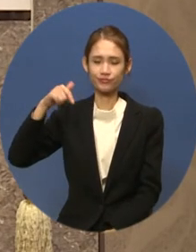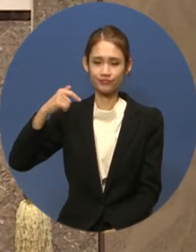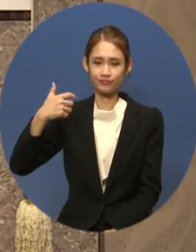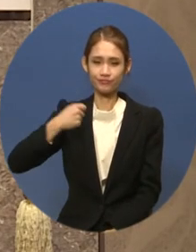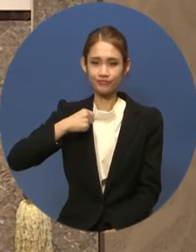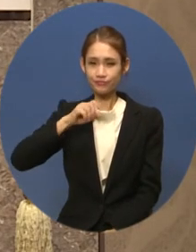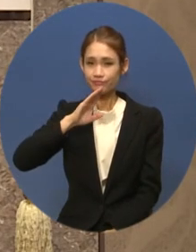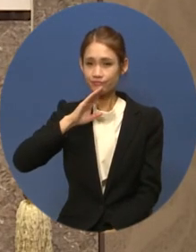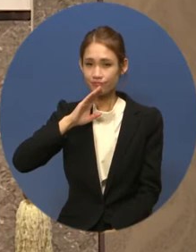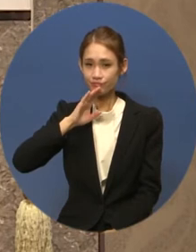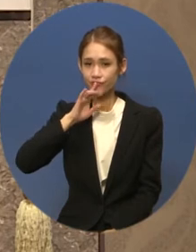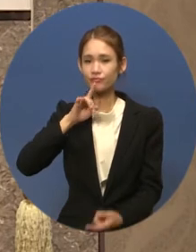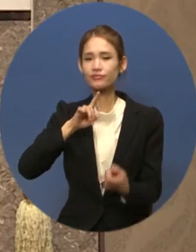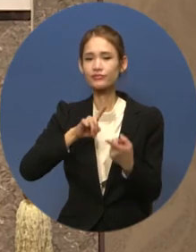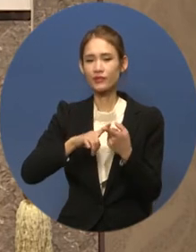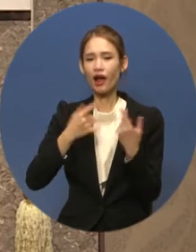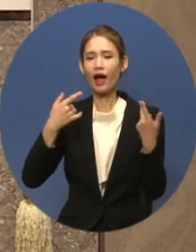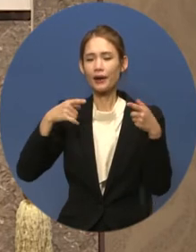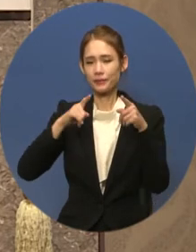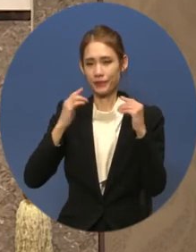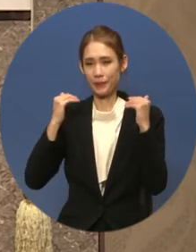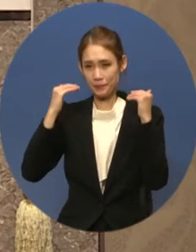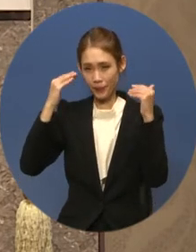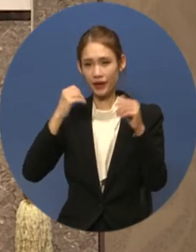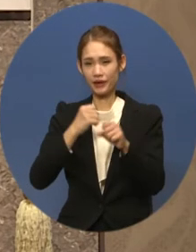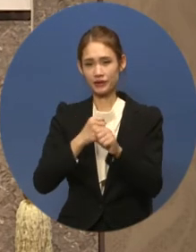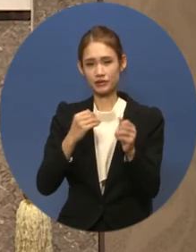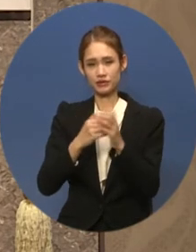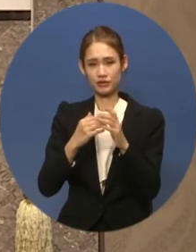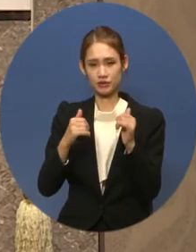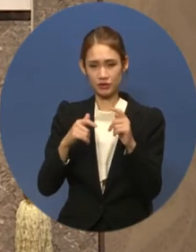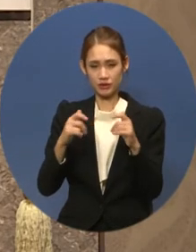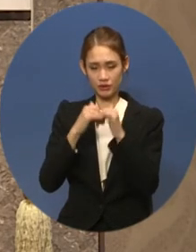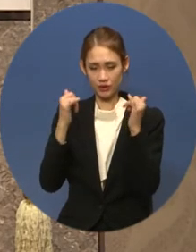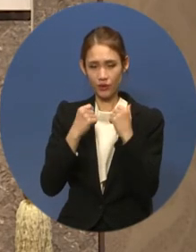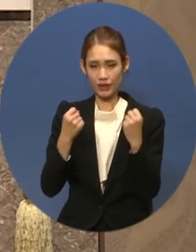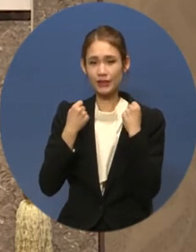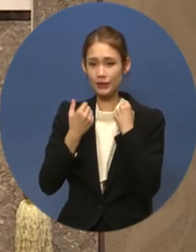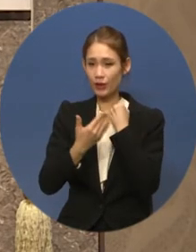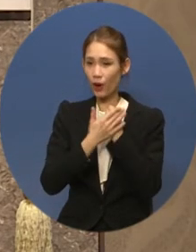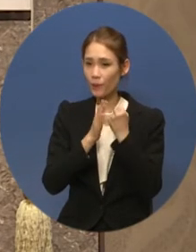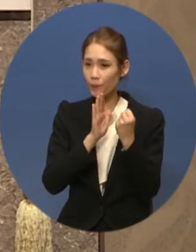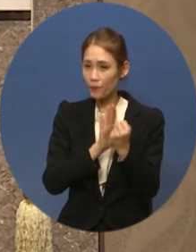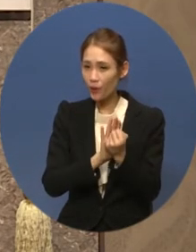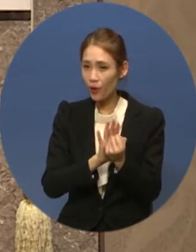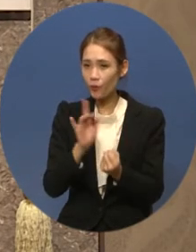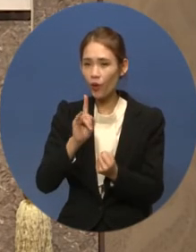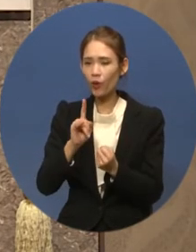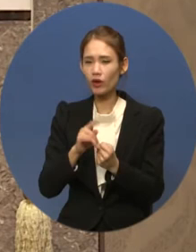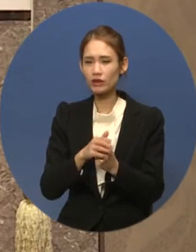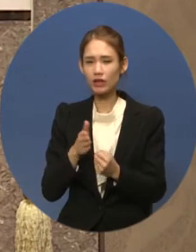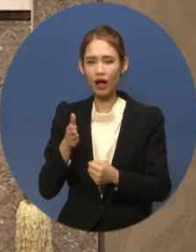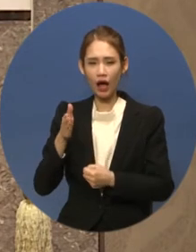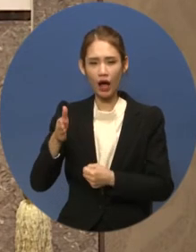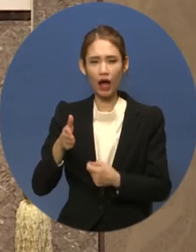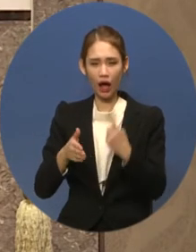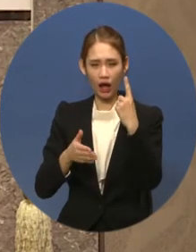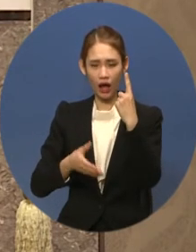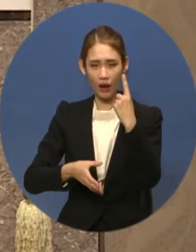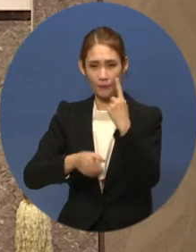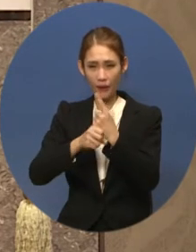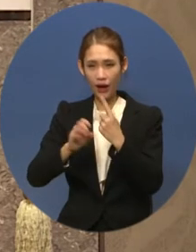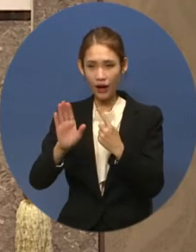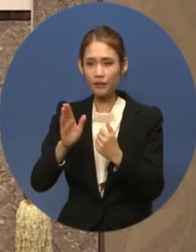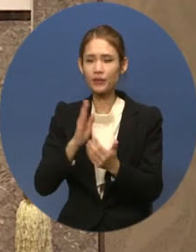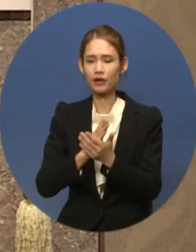않습니까 헷 이라 상생 이에 맞습니다 그래서 우리가 지역사회 협력 이라고 하는 것이 일방적인 관계가 아니라 양쪽이 모두